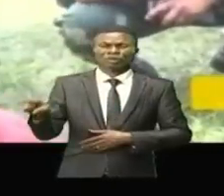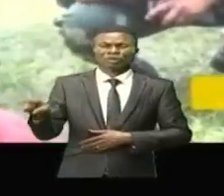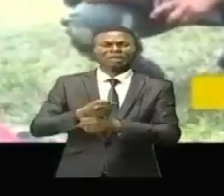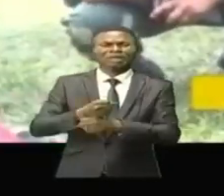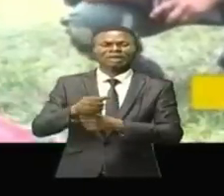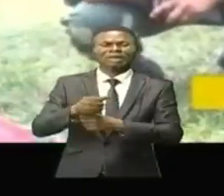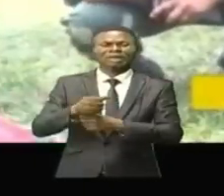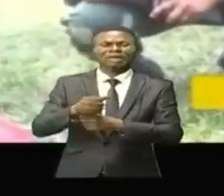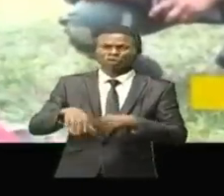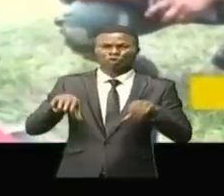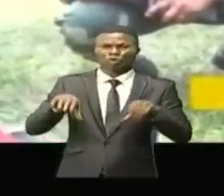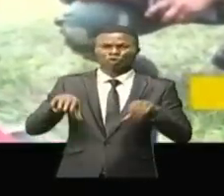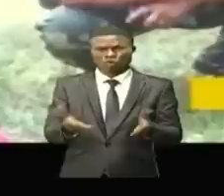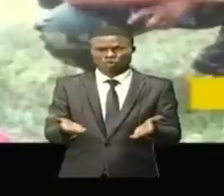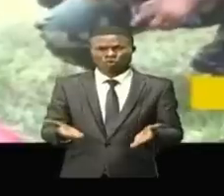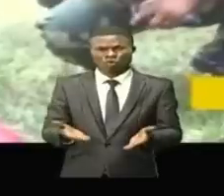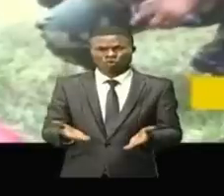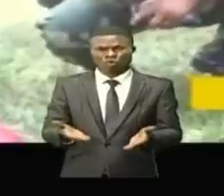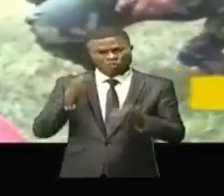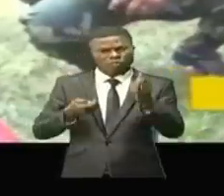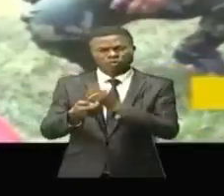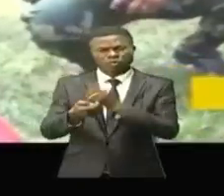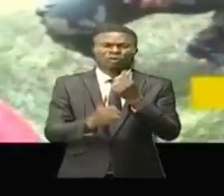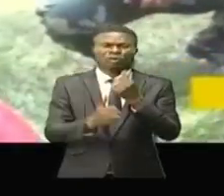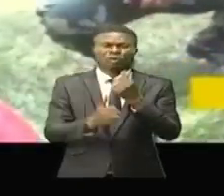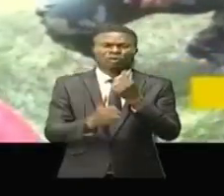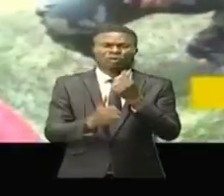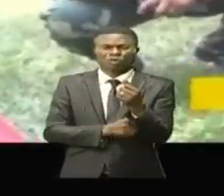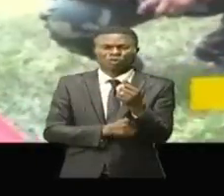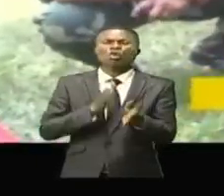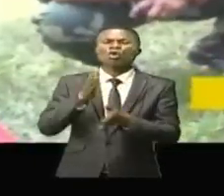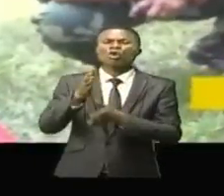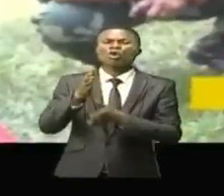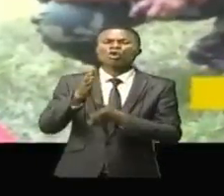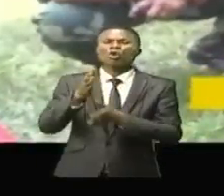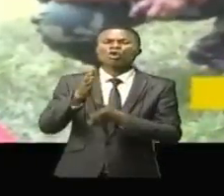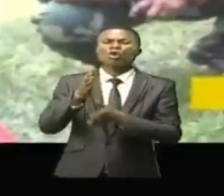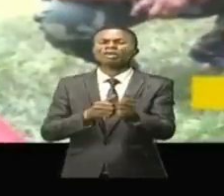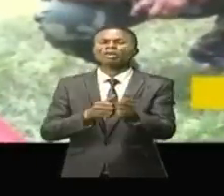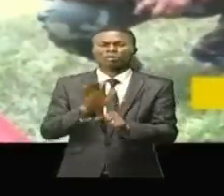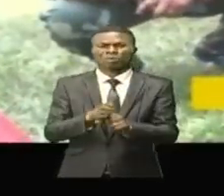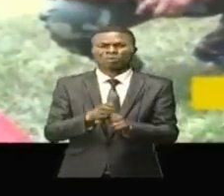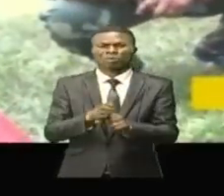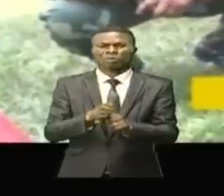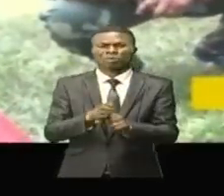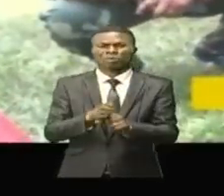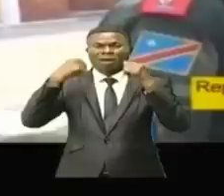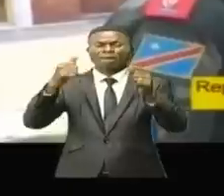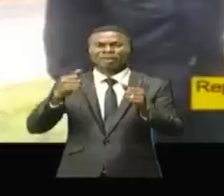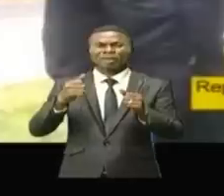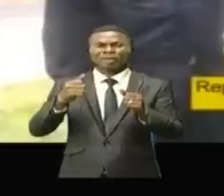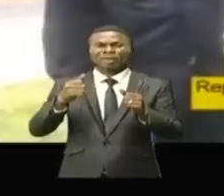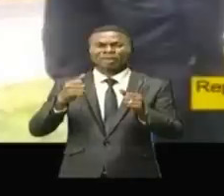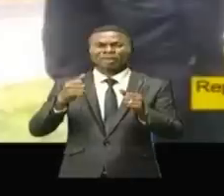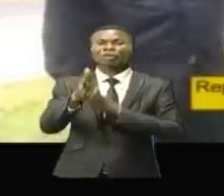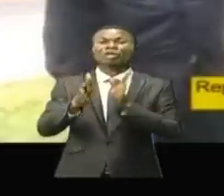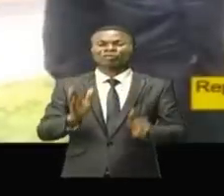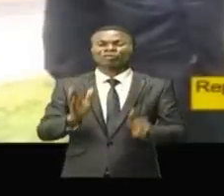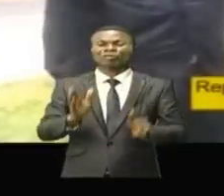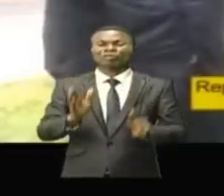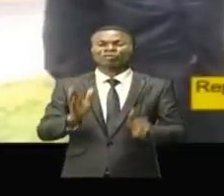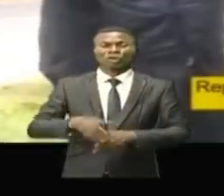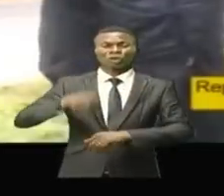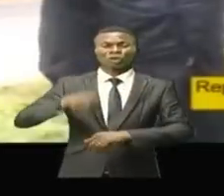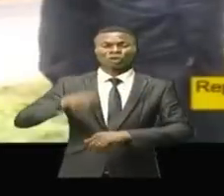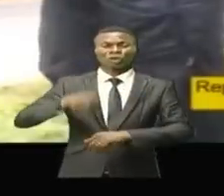pays, pour tuer. Et vous êtes sans cœur, vous savez ça. Bande de génocidaires. L'auditeur militaire supérieur a